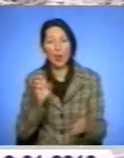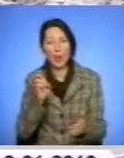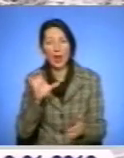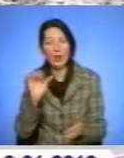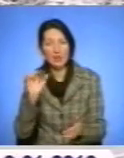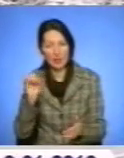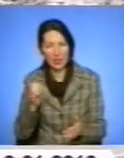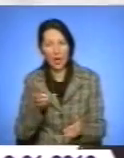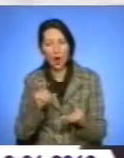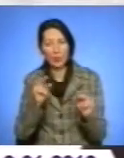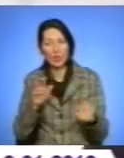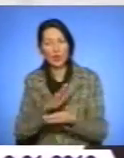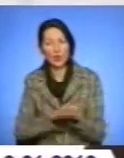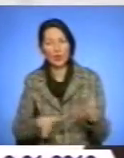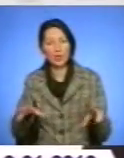продовжувати співпрацю.